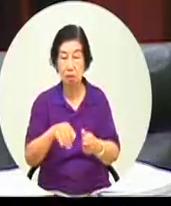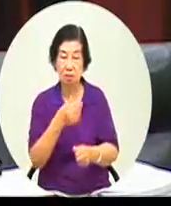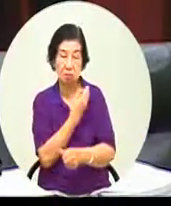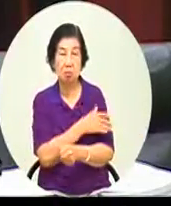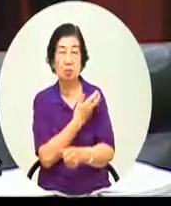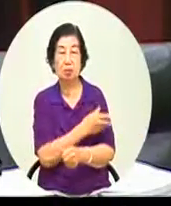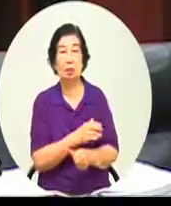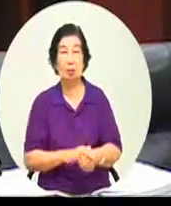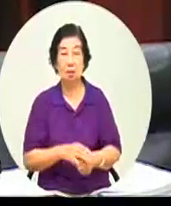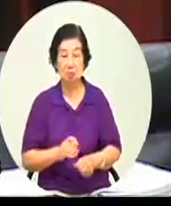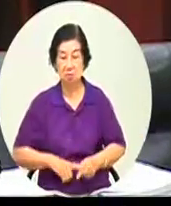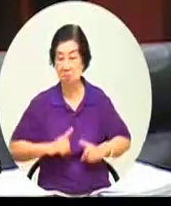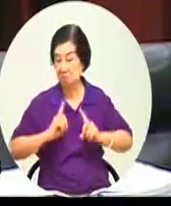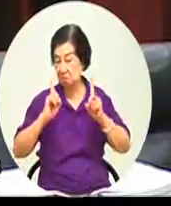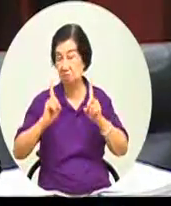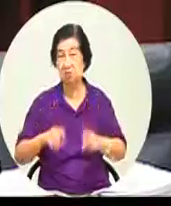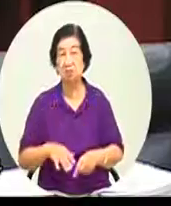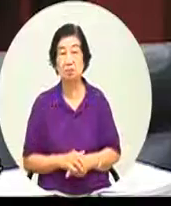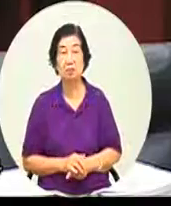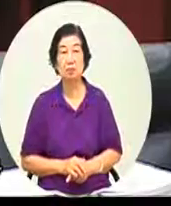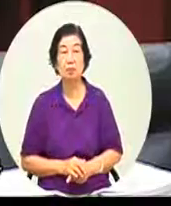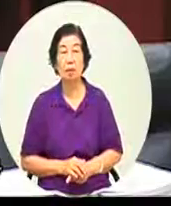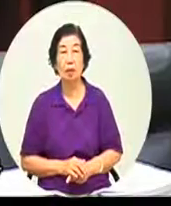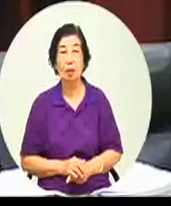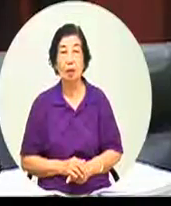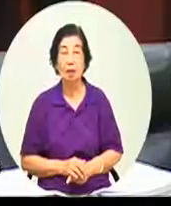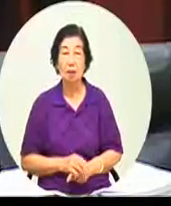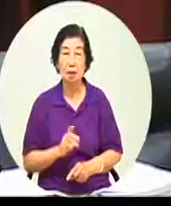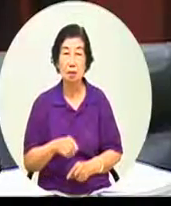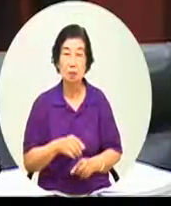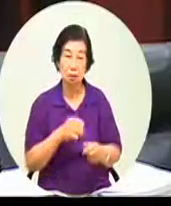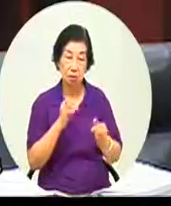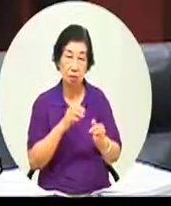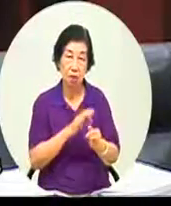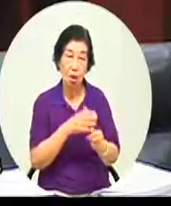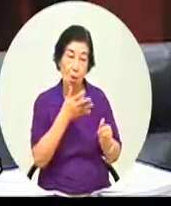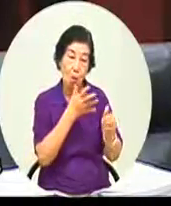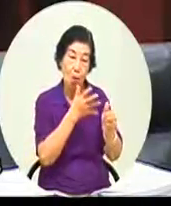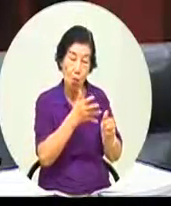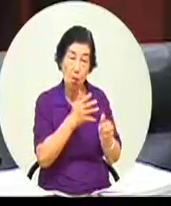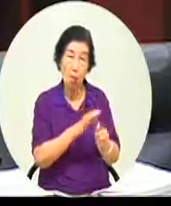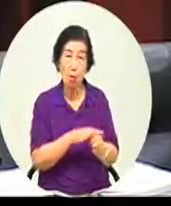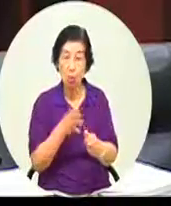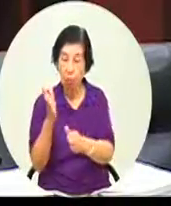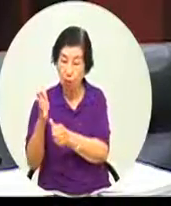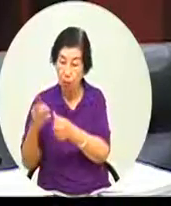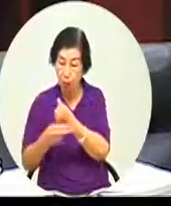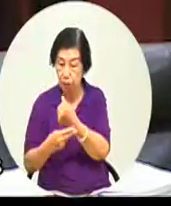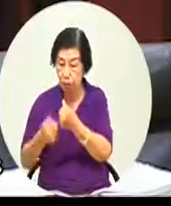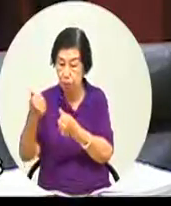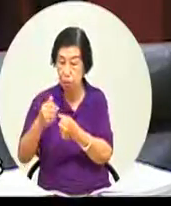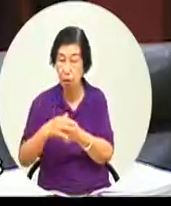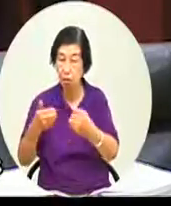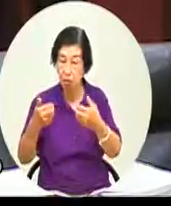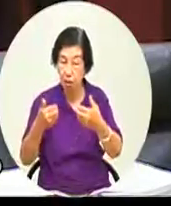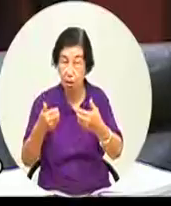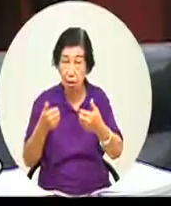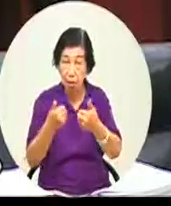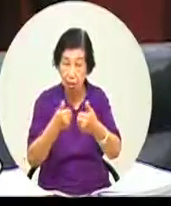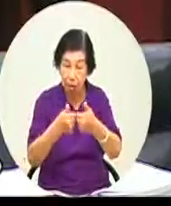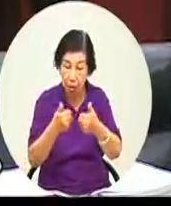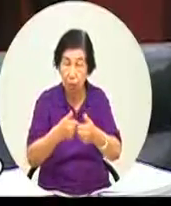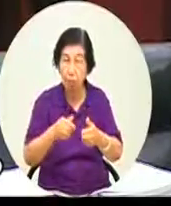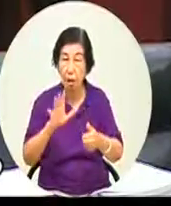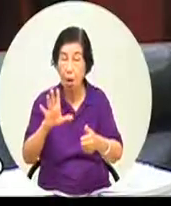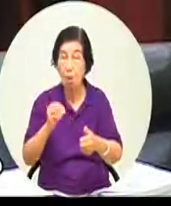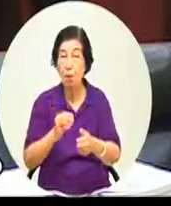真个啦，哦，我讲恁捌开过无？啊，我捌问你，你讲捌开过？啊，我佮问你，你若讲有开过，你讲无啦？伫我领导食饭，我